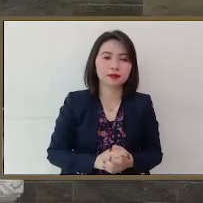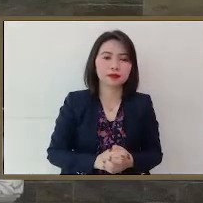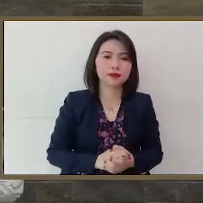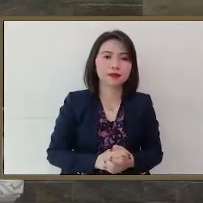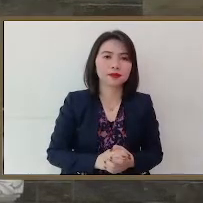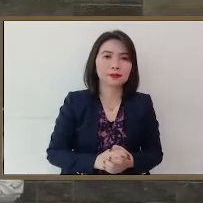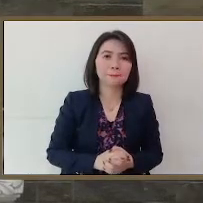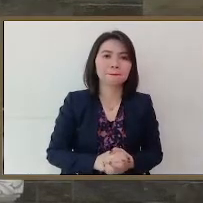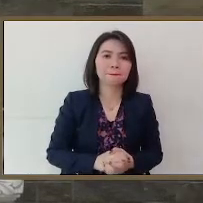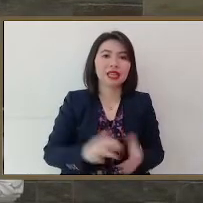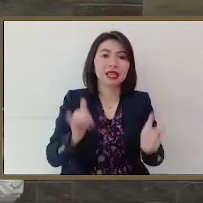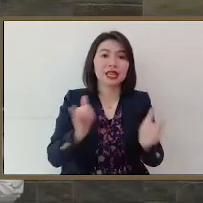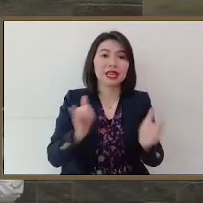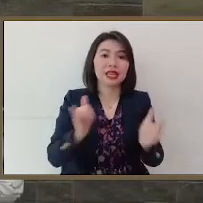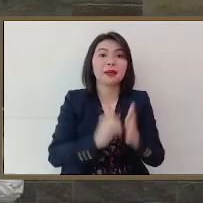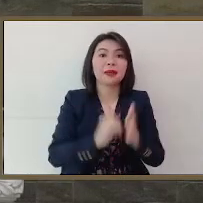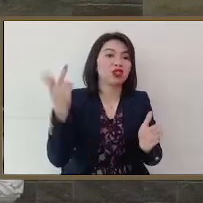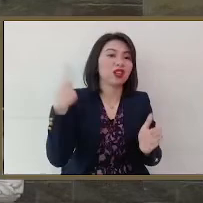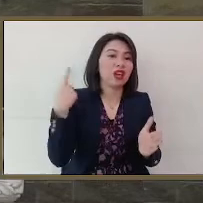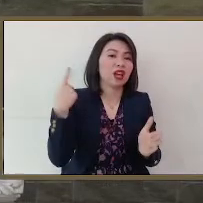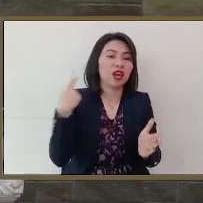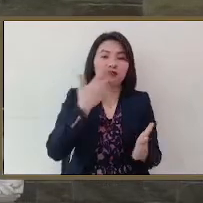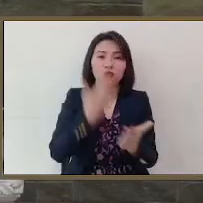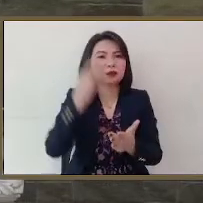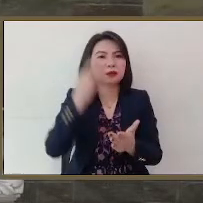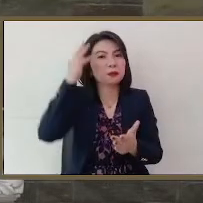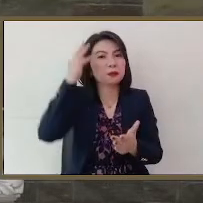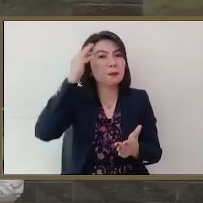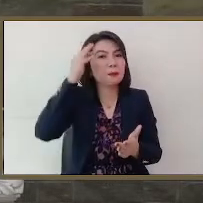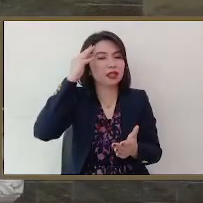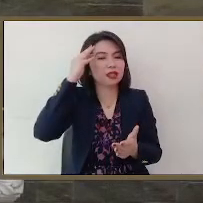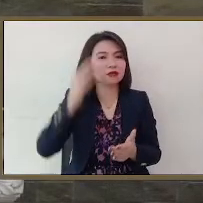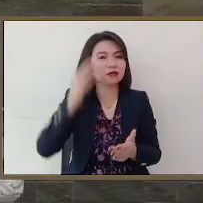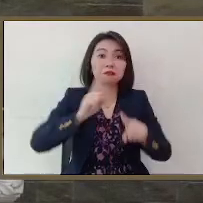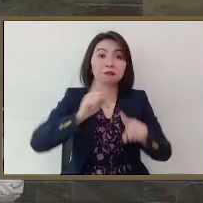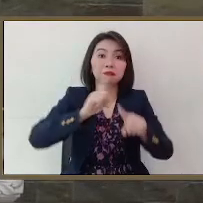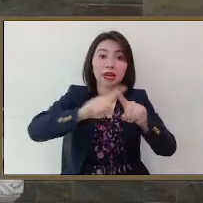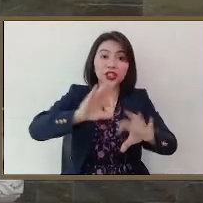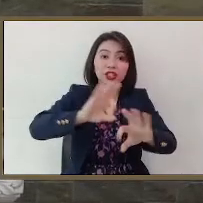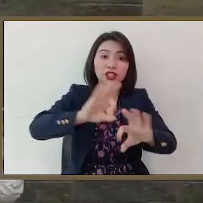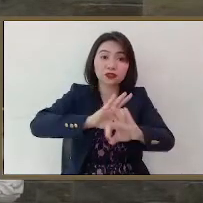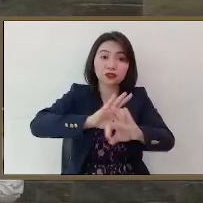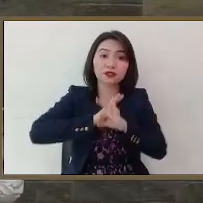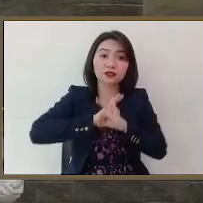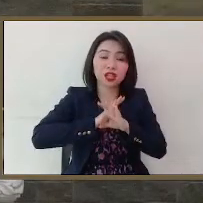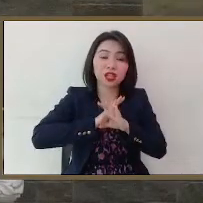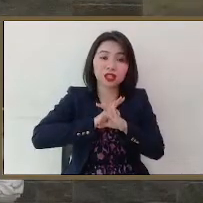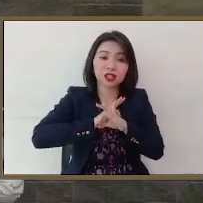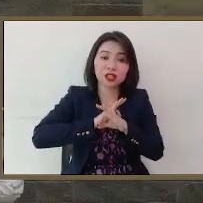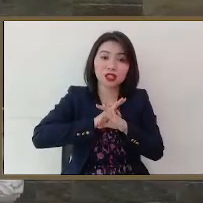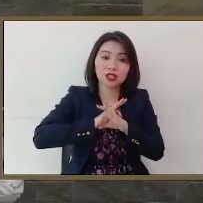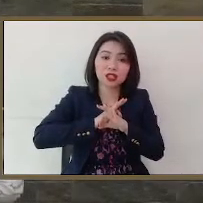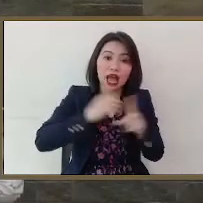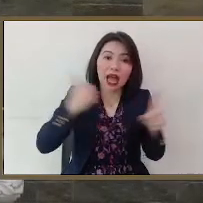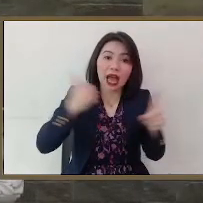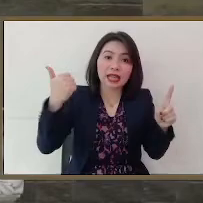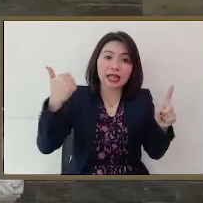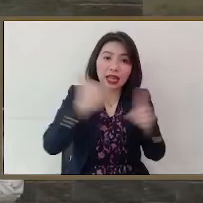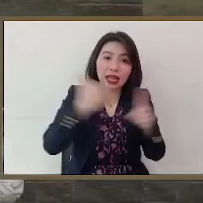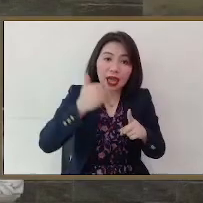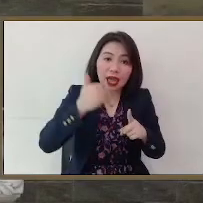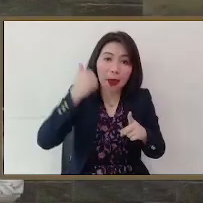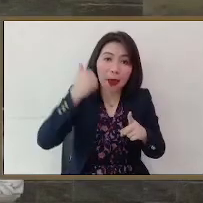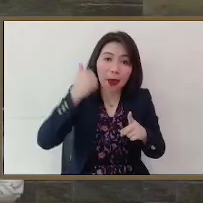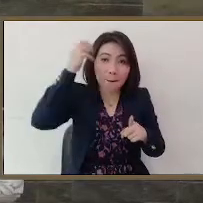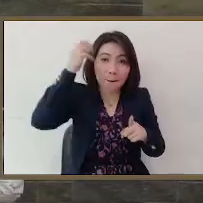Yan ang may matinong pag-iisip. But you know what? Fear is striking the hearts and the minds